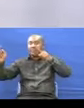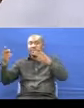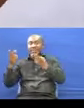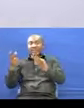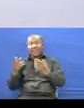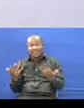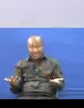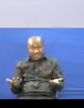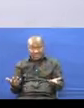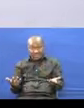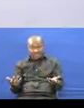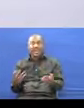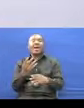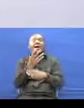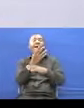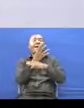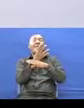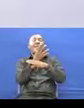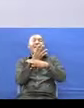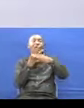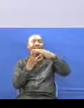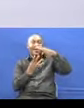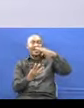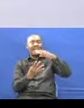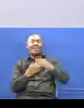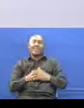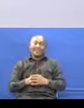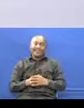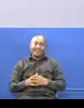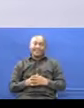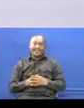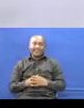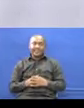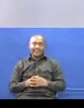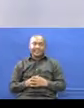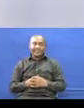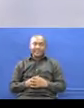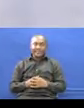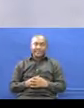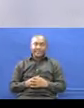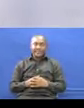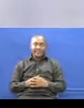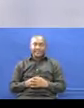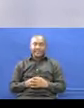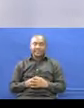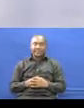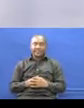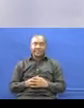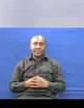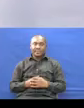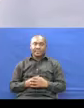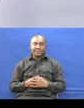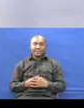sawa na nini? 3 jumlisha 1 sawa sawa na nini? 4. Kwa hiyo unaandika hapa namba juu 4 na